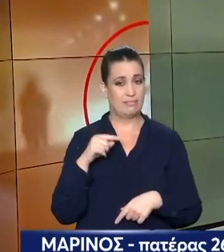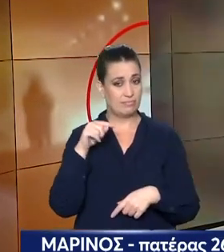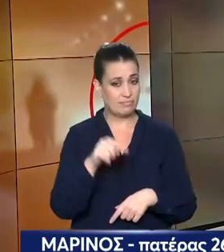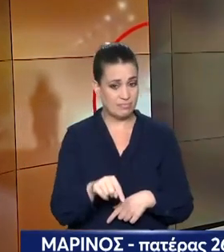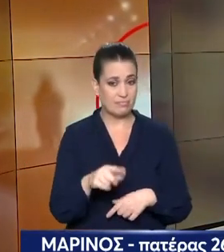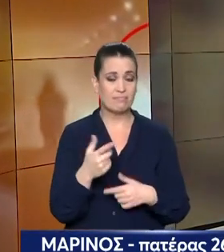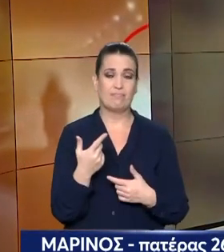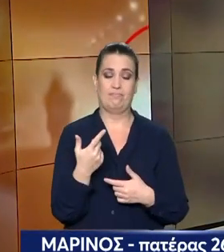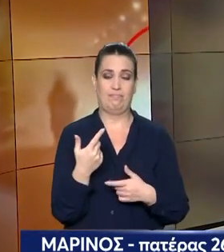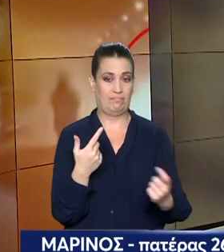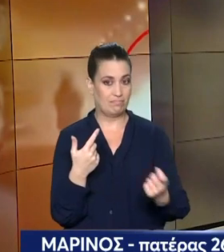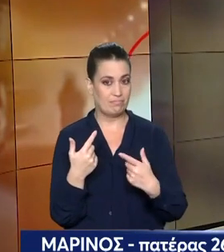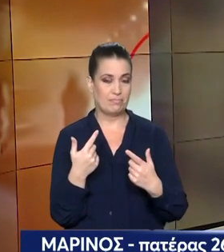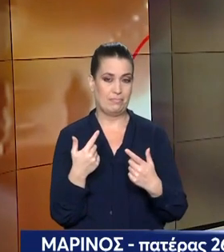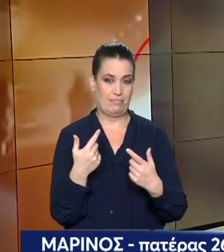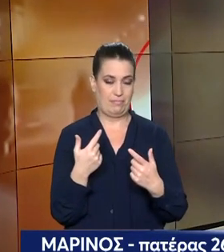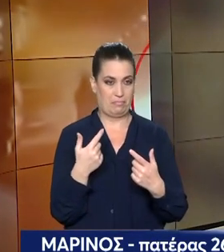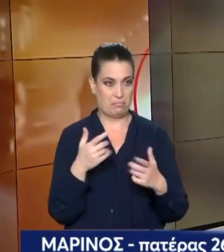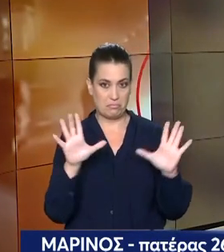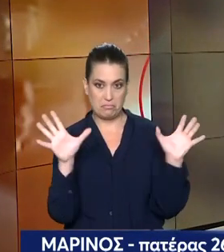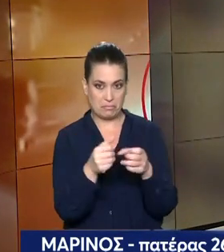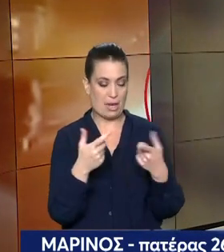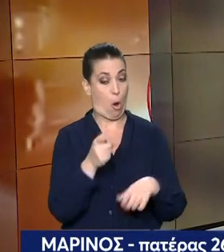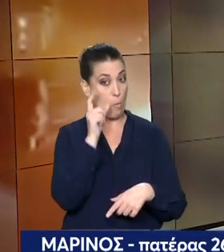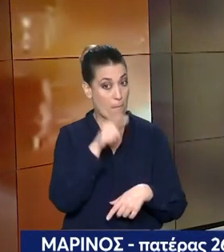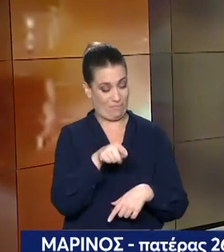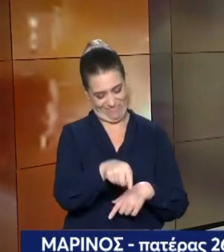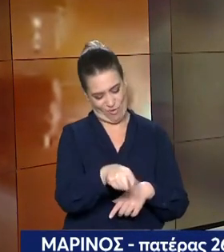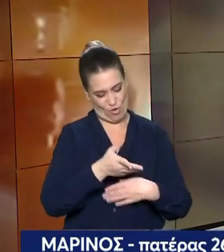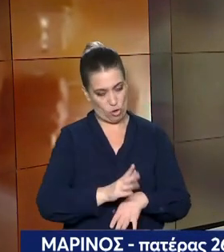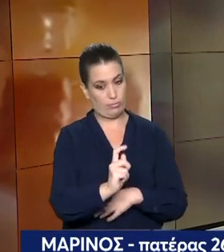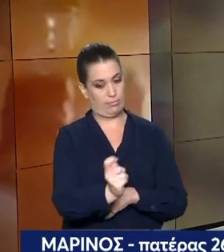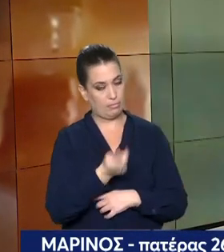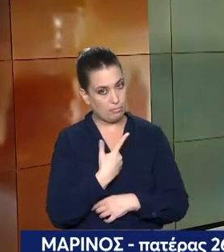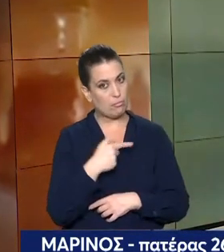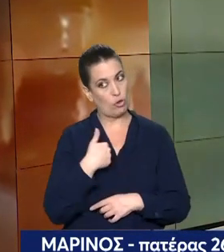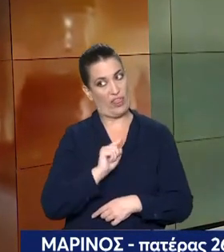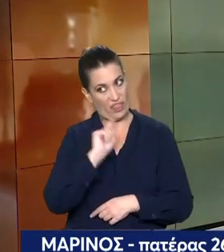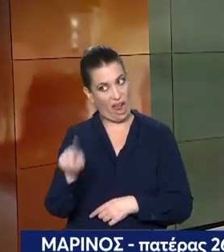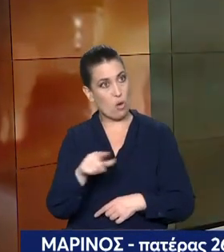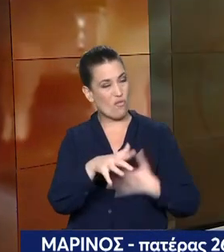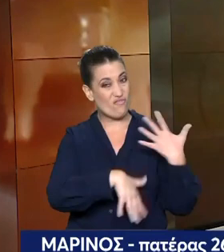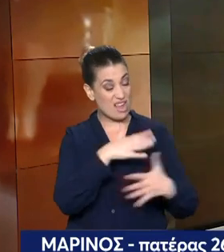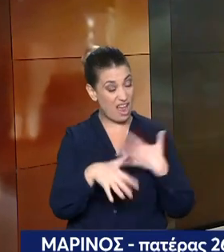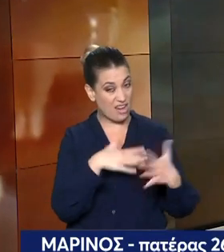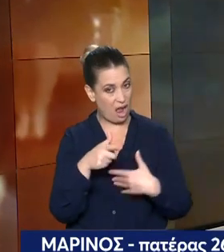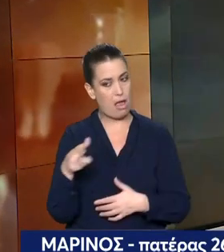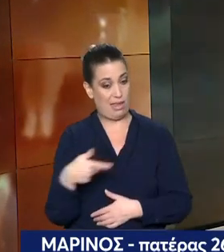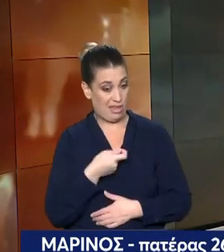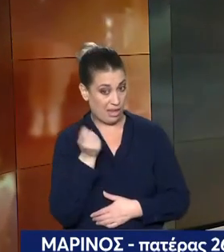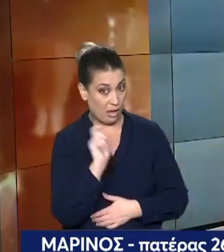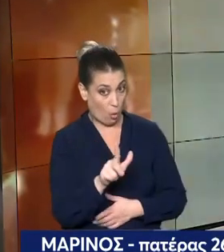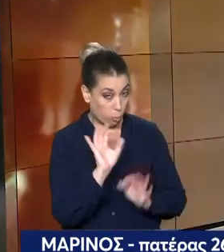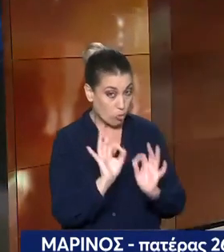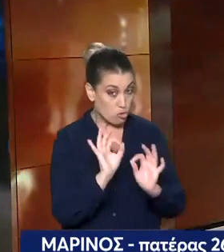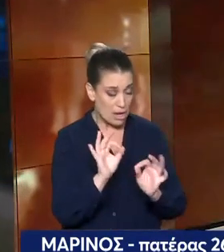στέλνει κάποια στιγμή: μπαμπά, έρχομαι σπίτι, γιατί εδώ γίνεται χαμός, να το δω από το κρεβάτι, γιατί θέλει να δει και τον μπάσκετ μετά. Και του λέω: πρόσεχε, δεν περνάνε